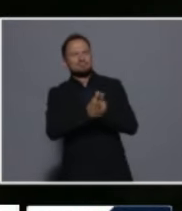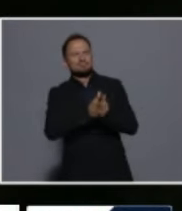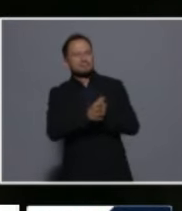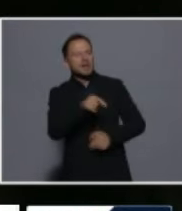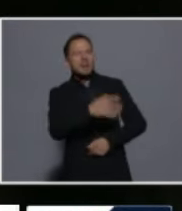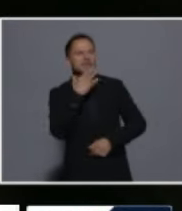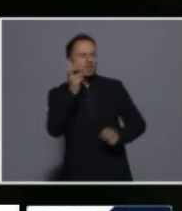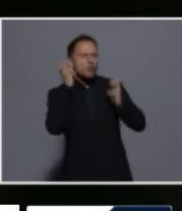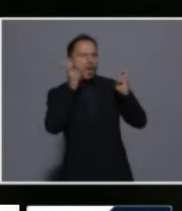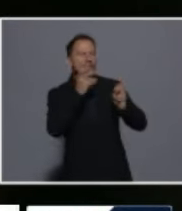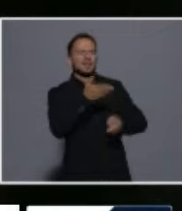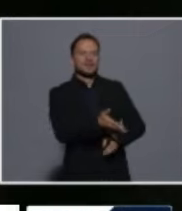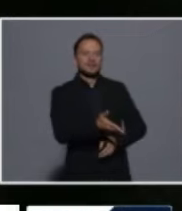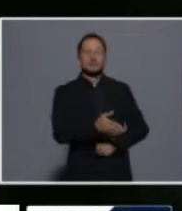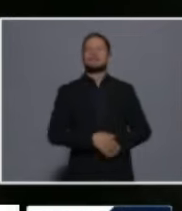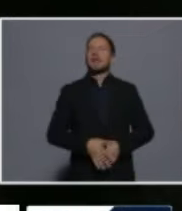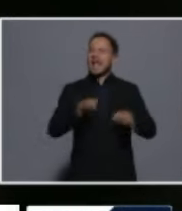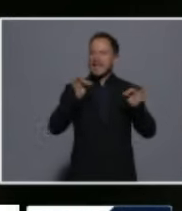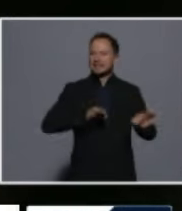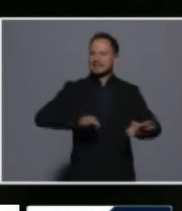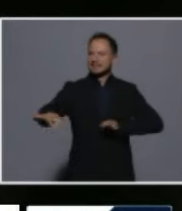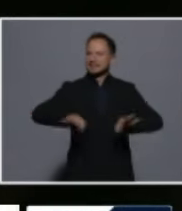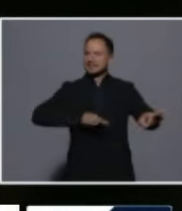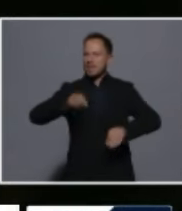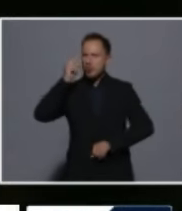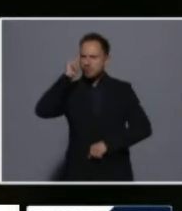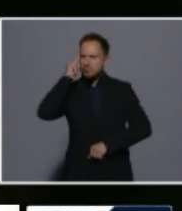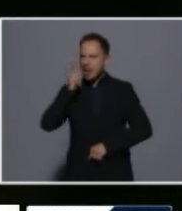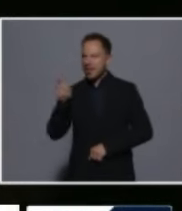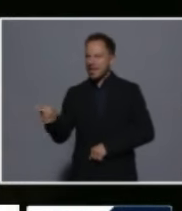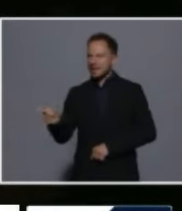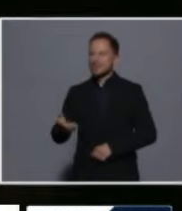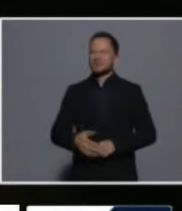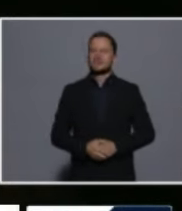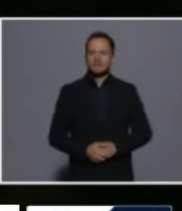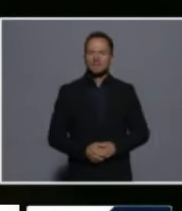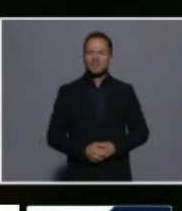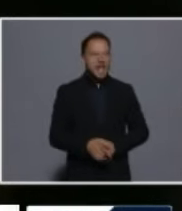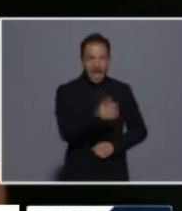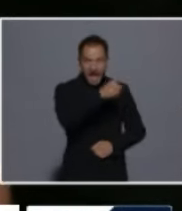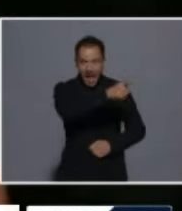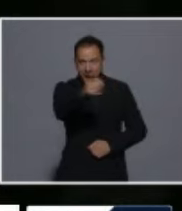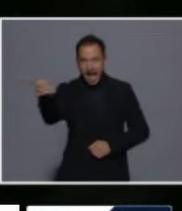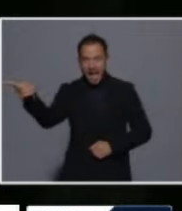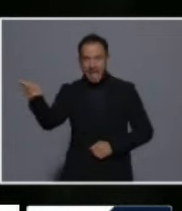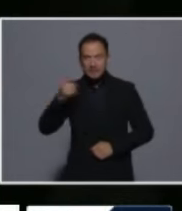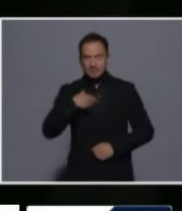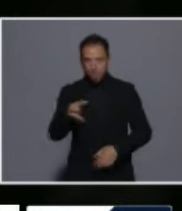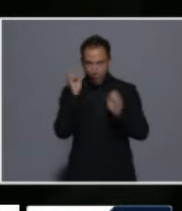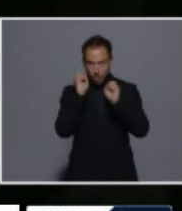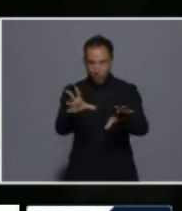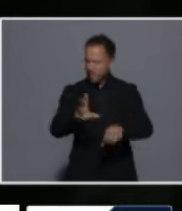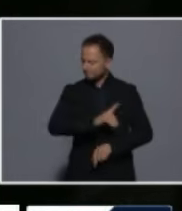Αυτό ήταν το σχέδιο. Δεν τους αφήσατε, τους το